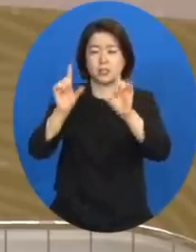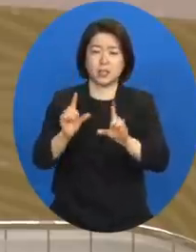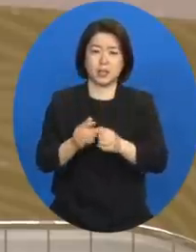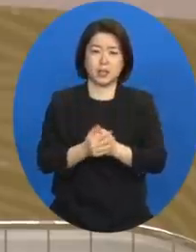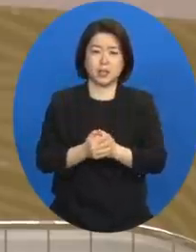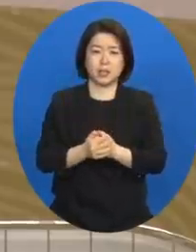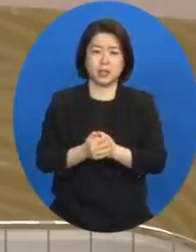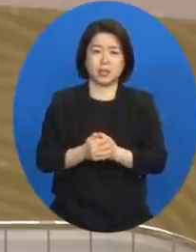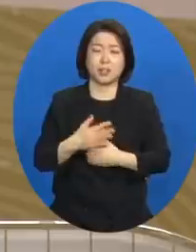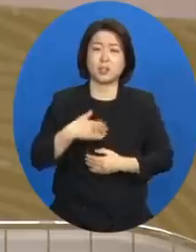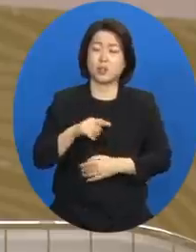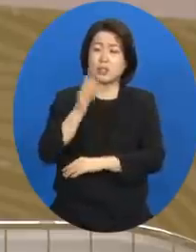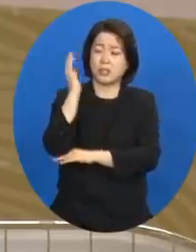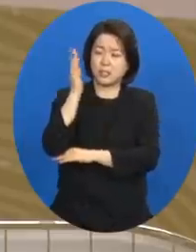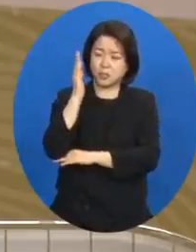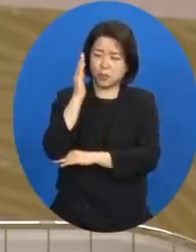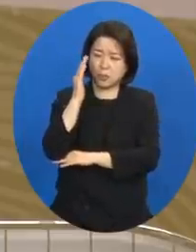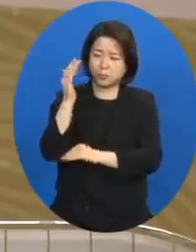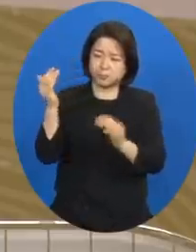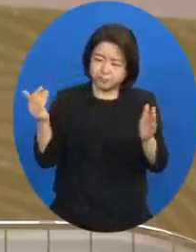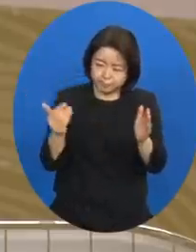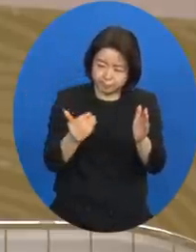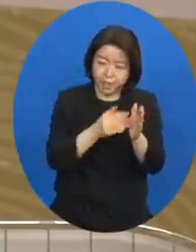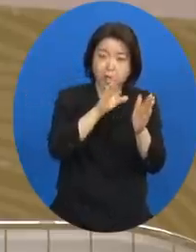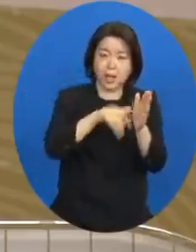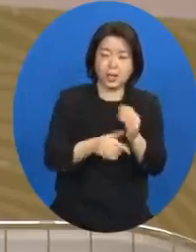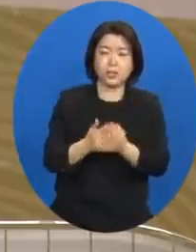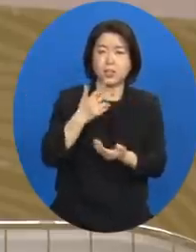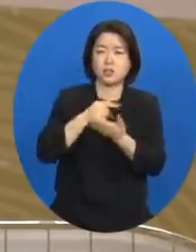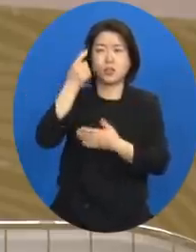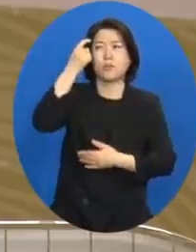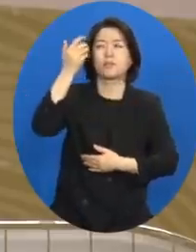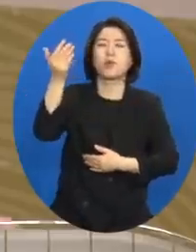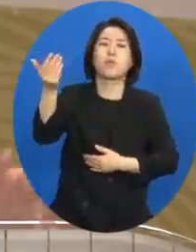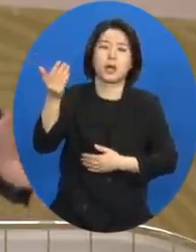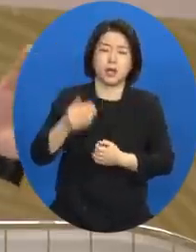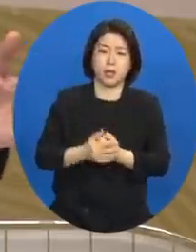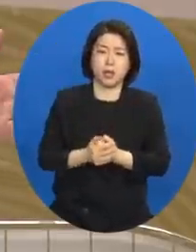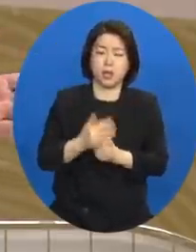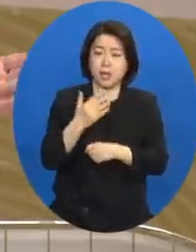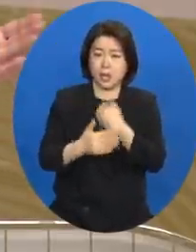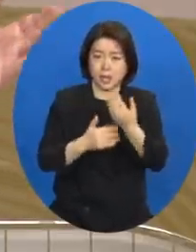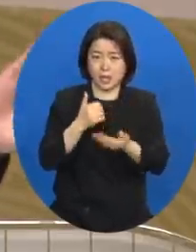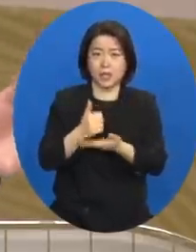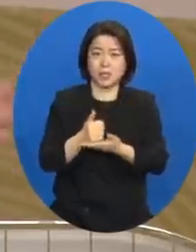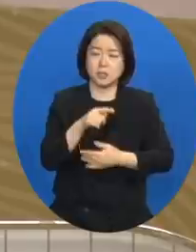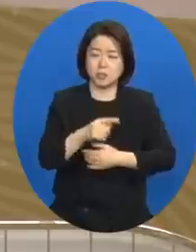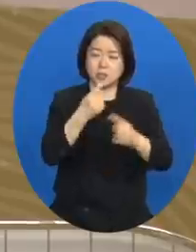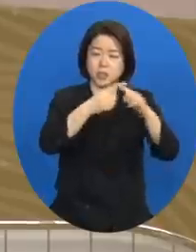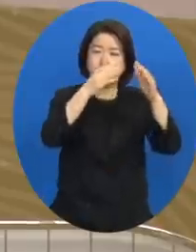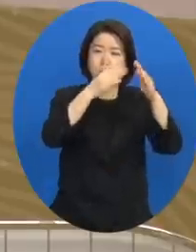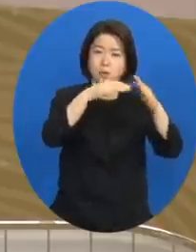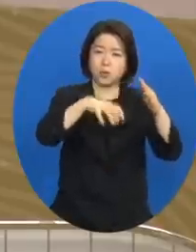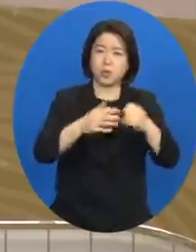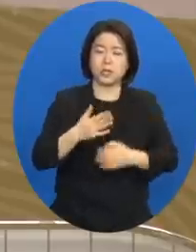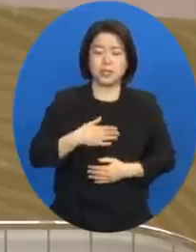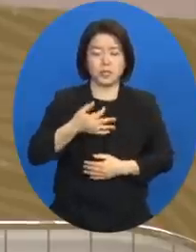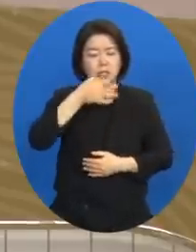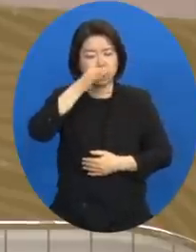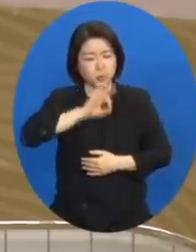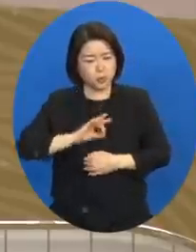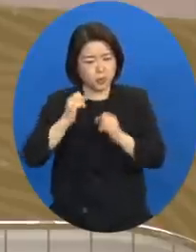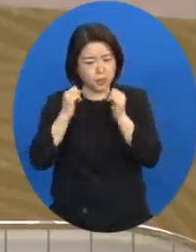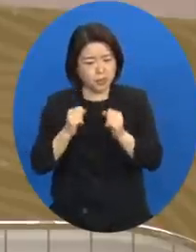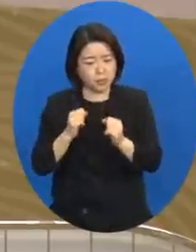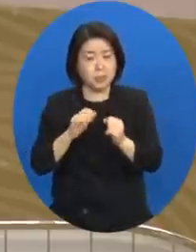저는 이 설교를 마무리하면서 주님께 그렇게 물었습니다. 하나님, 이 교회에 제가 유익한